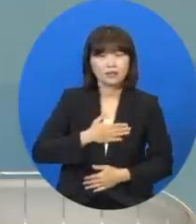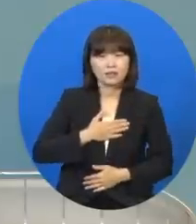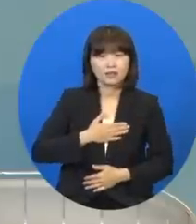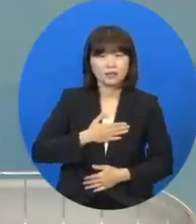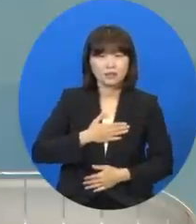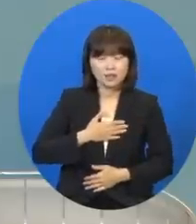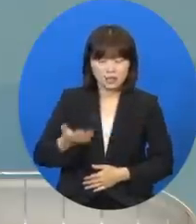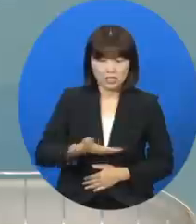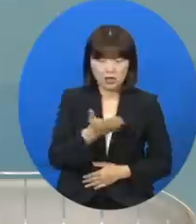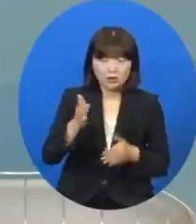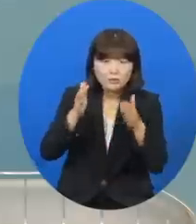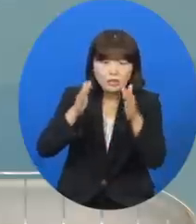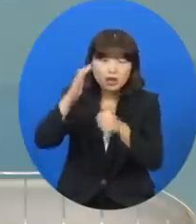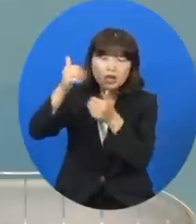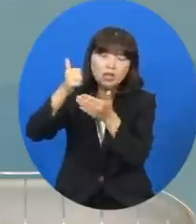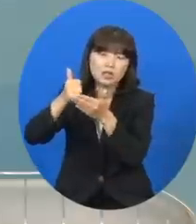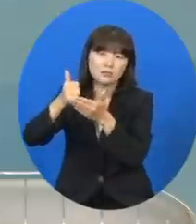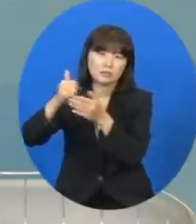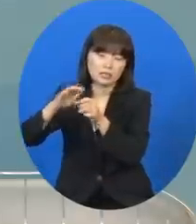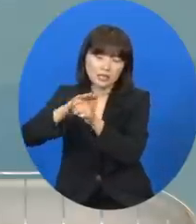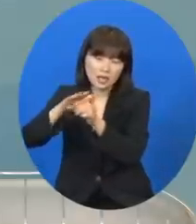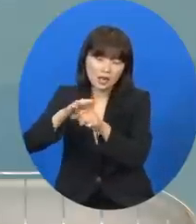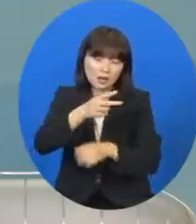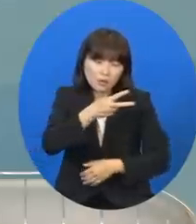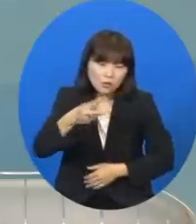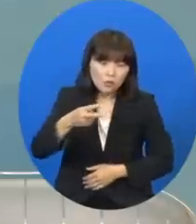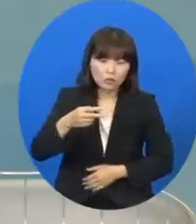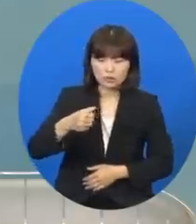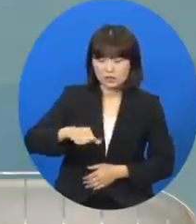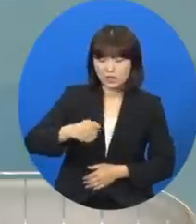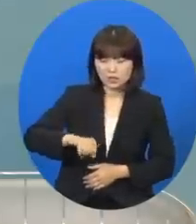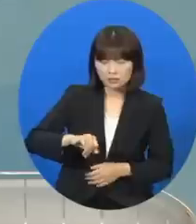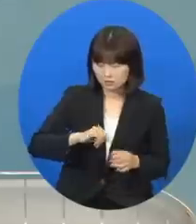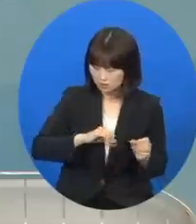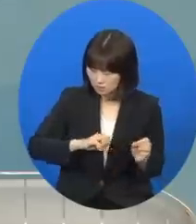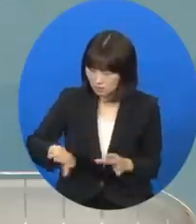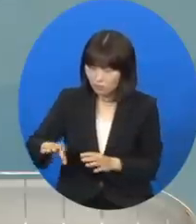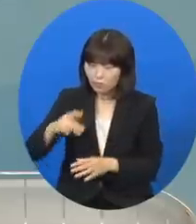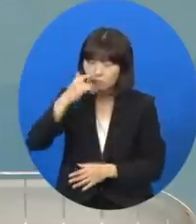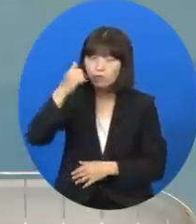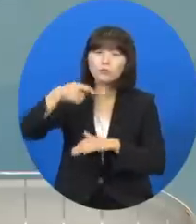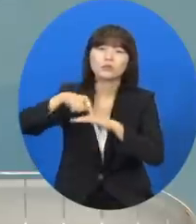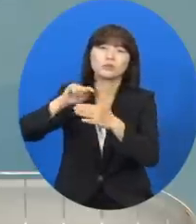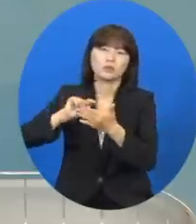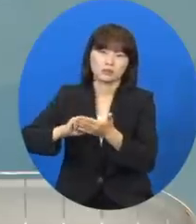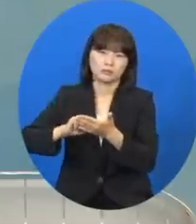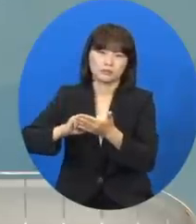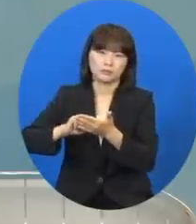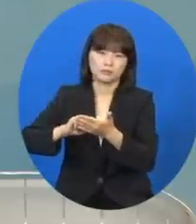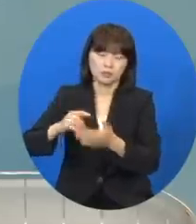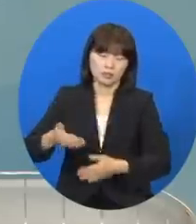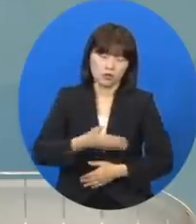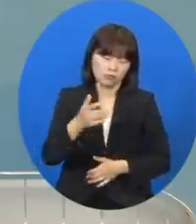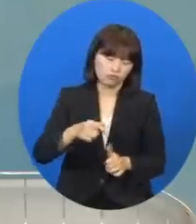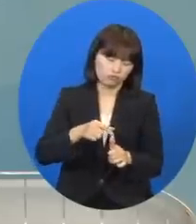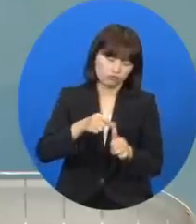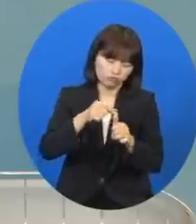여러분을 향한 하나님의 사랑이 바로 자식 잃은 부모 마음이에요. 여러분을 어떻든지 건져내려고,